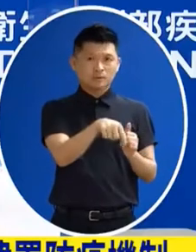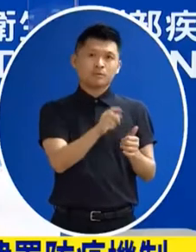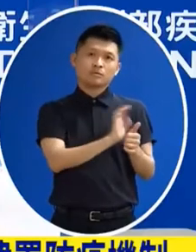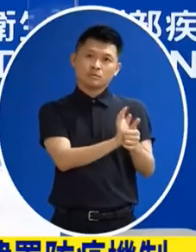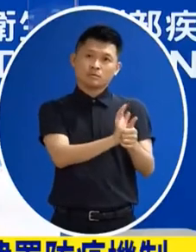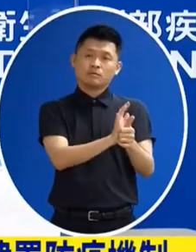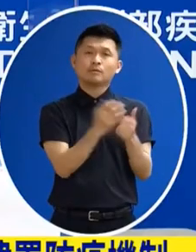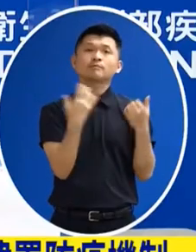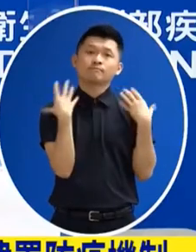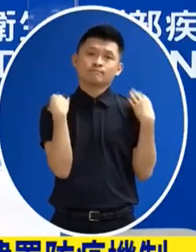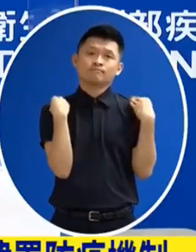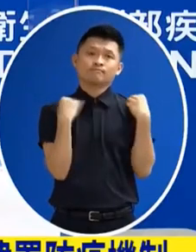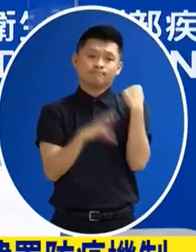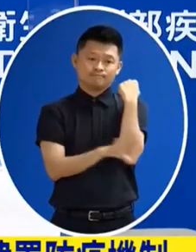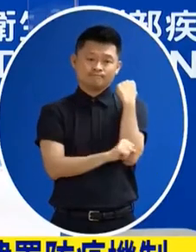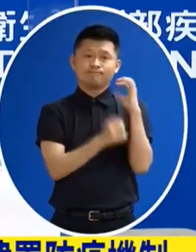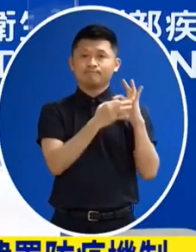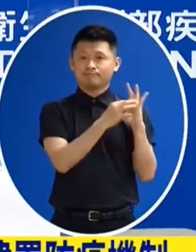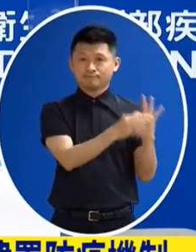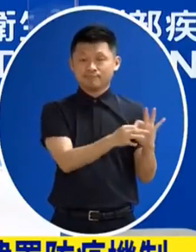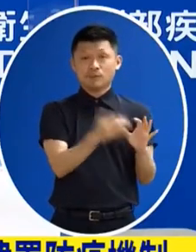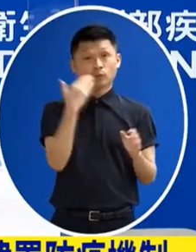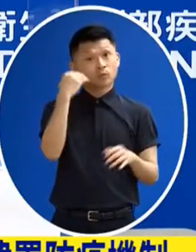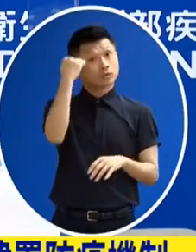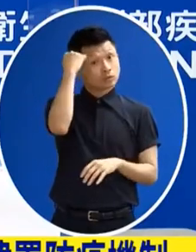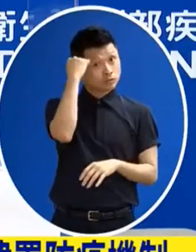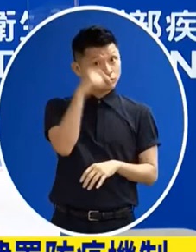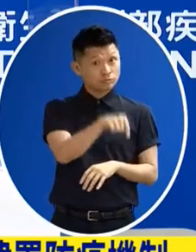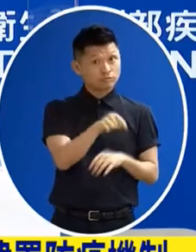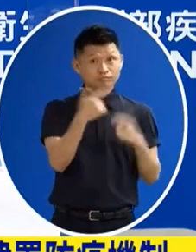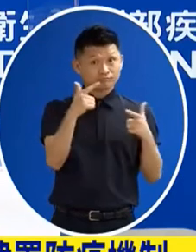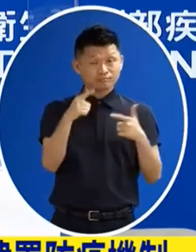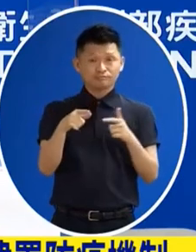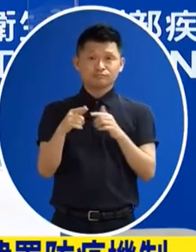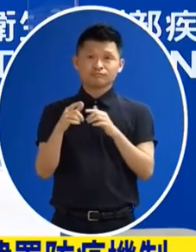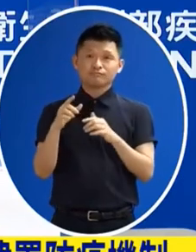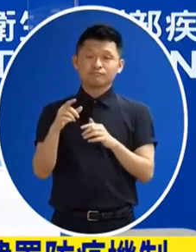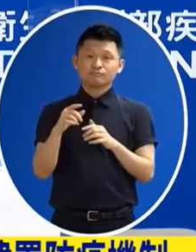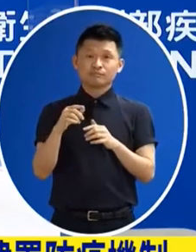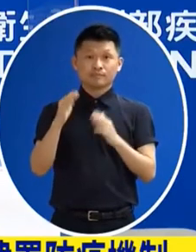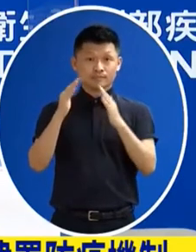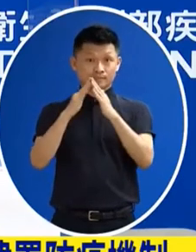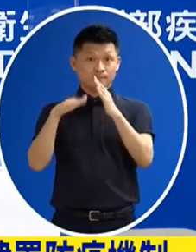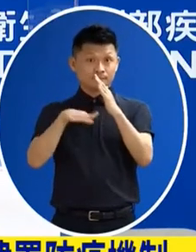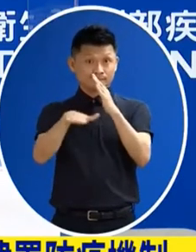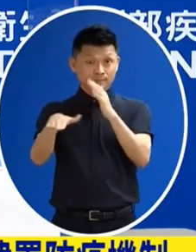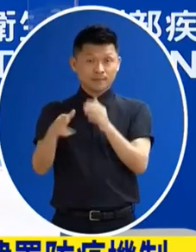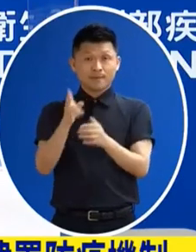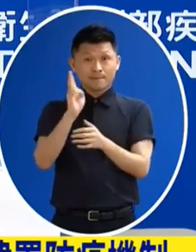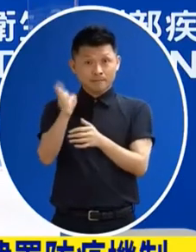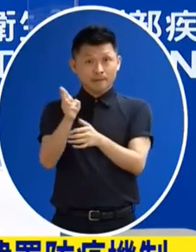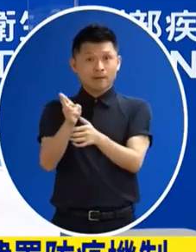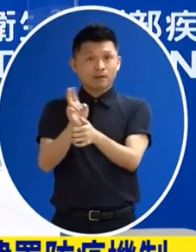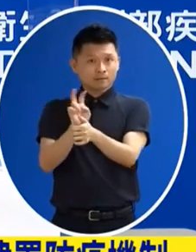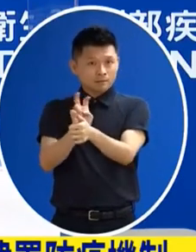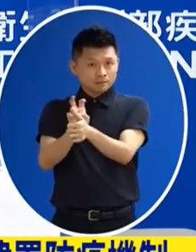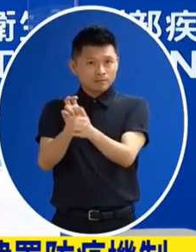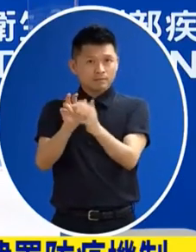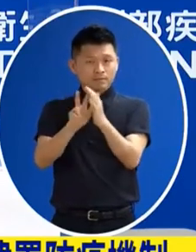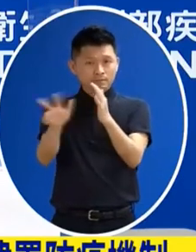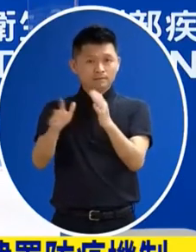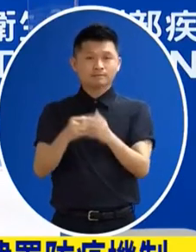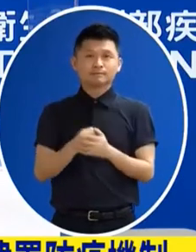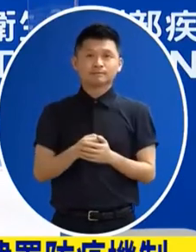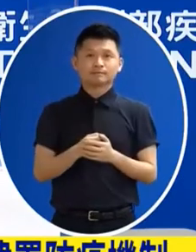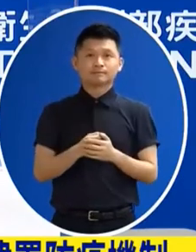转也都进行，那指这个非住宿型的机构，好，那家庭托顾是只要在家庭里面哈，那有老人